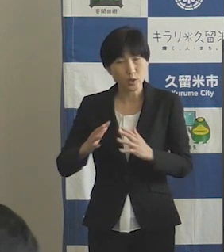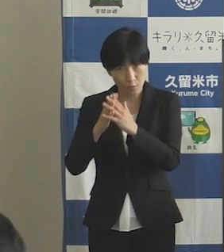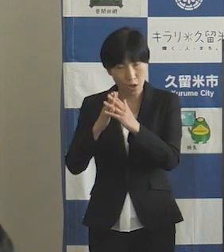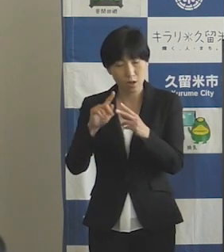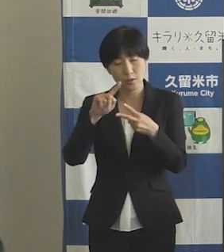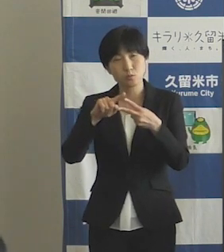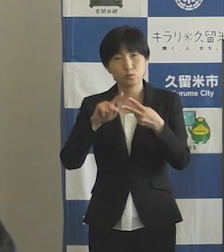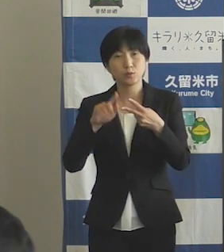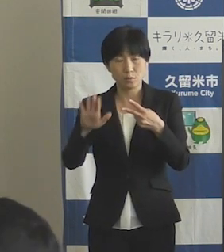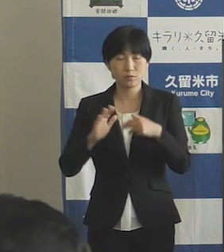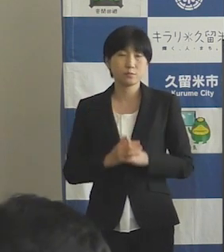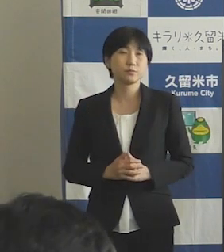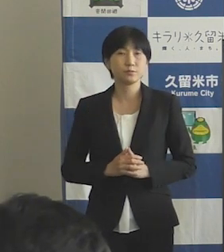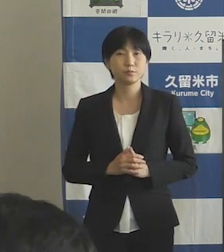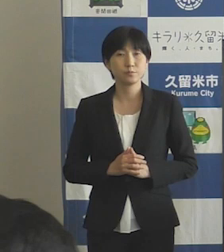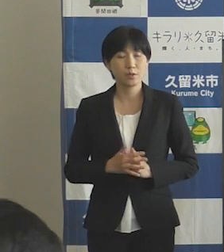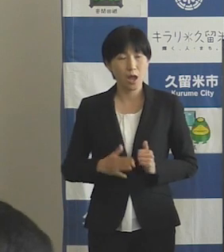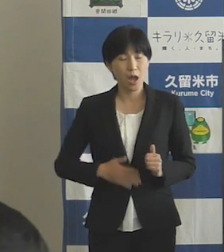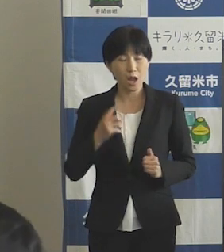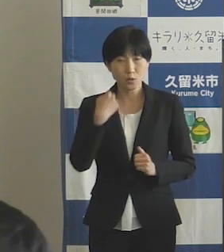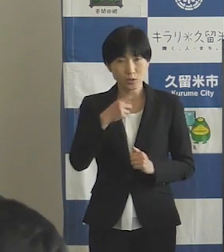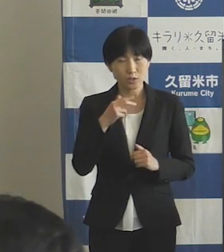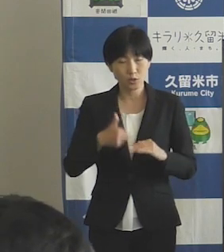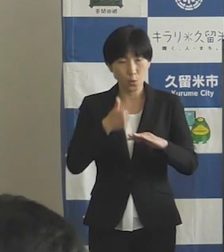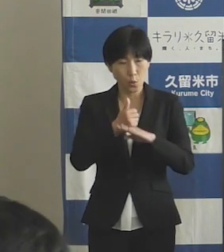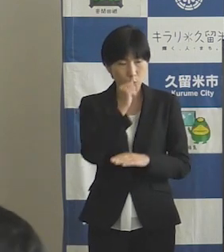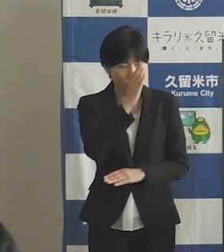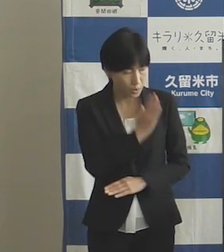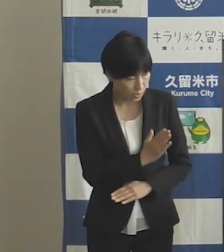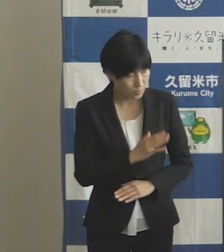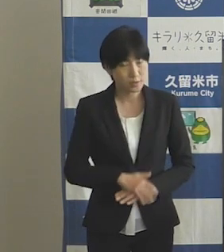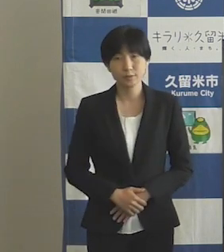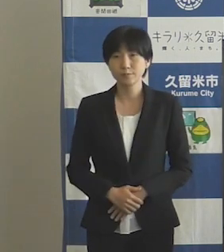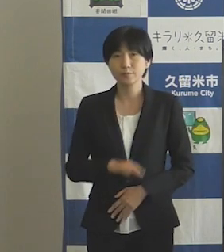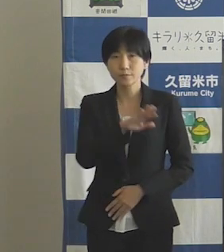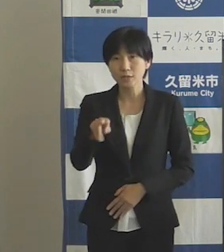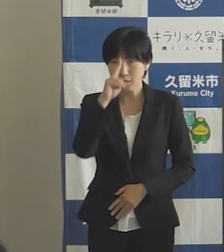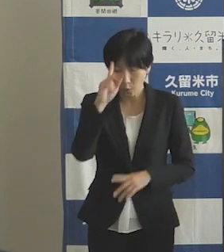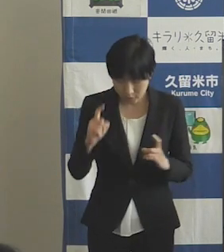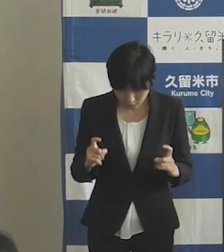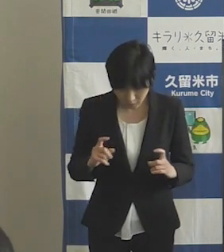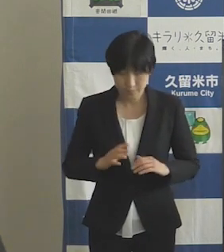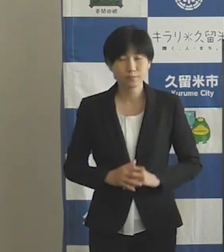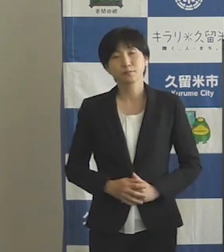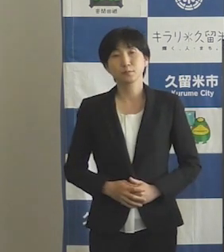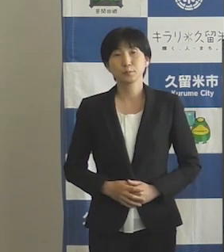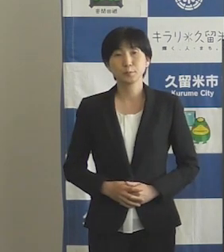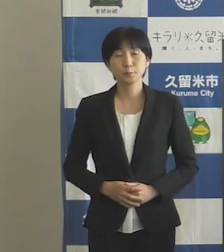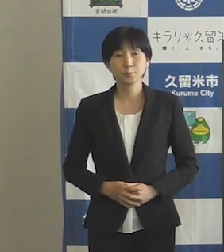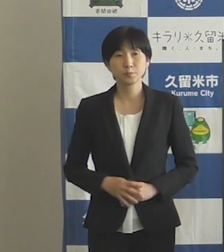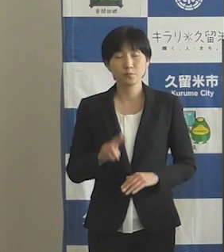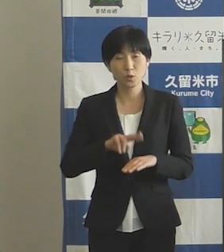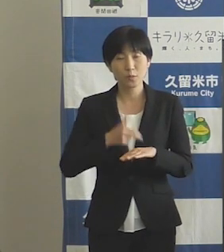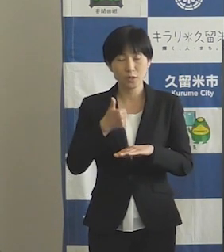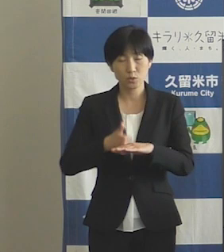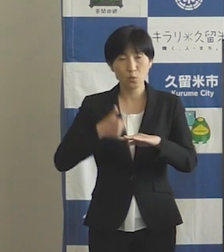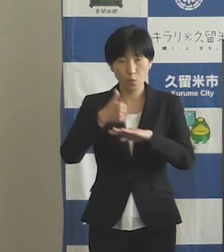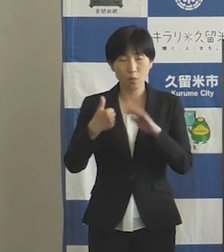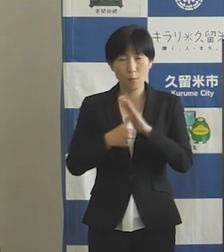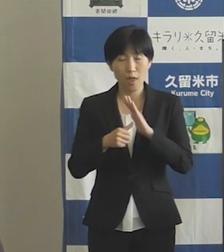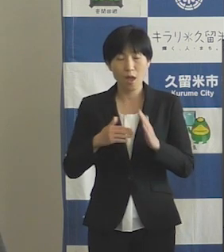項目でございます。それでは原口市長、よろしくお願いします。 皆さん、こんにちは。原口市長の原口でござい